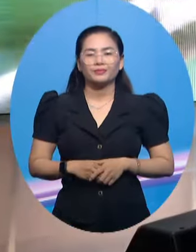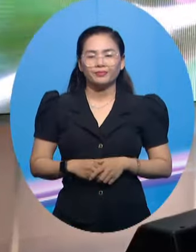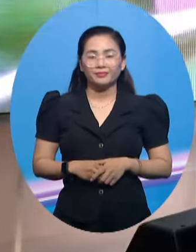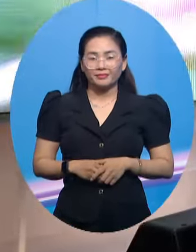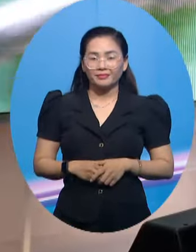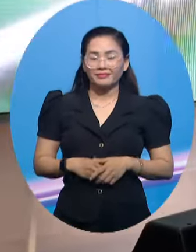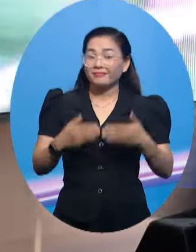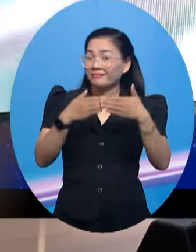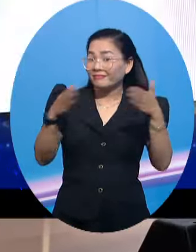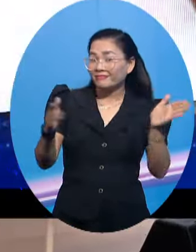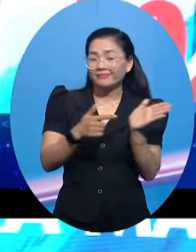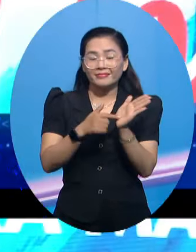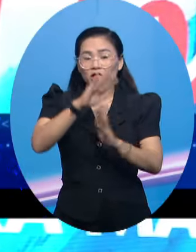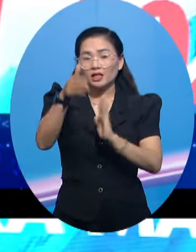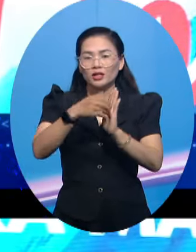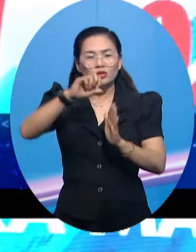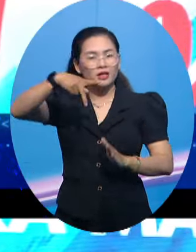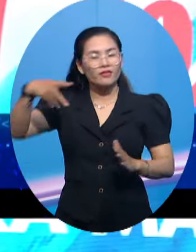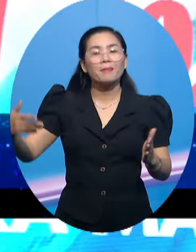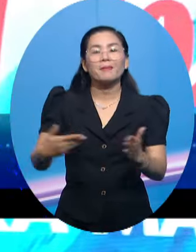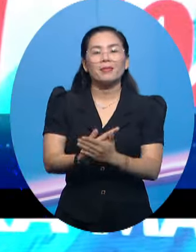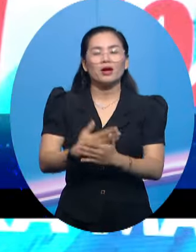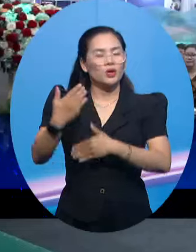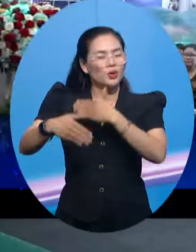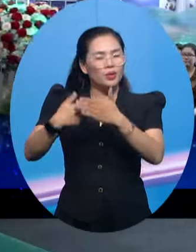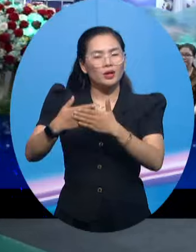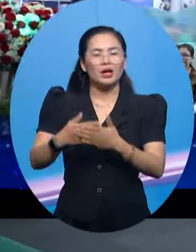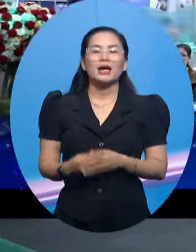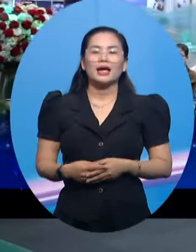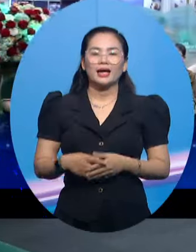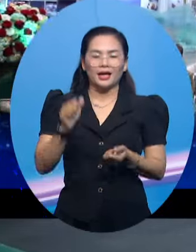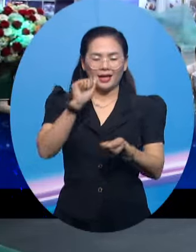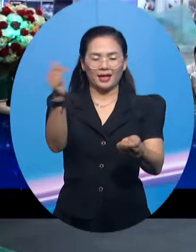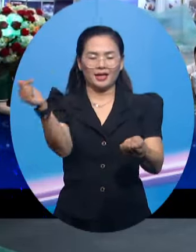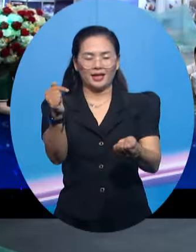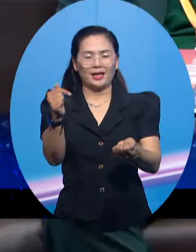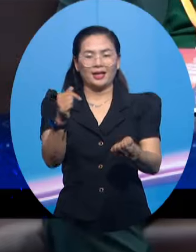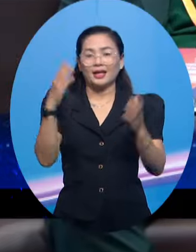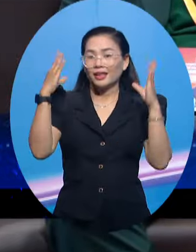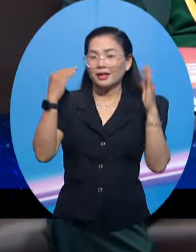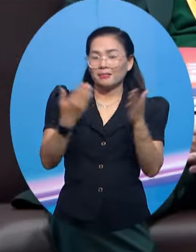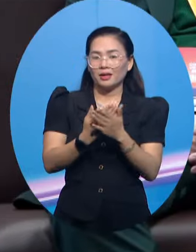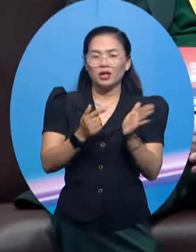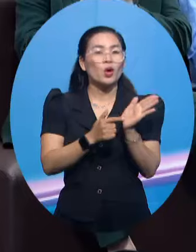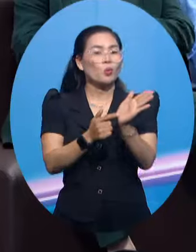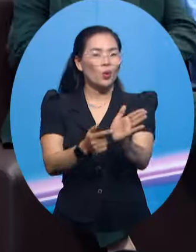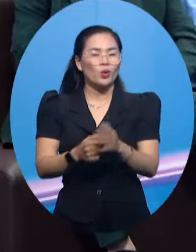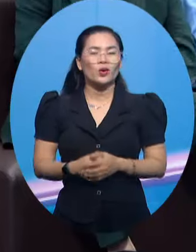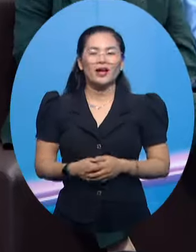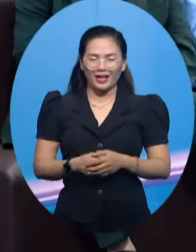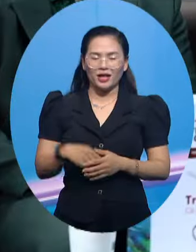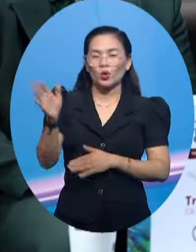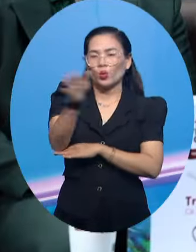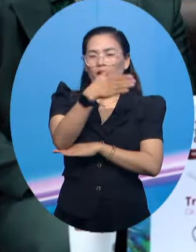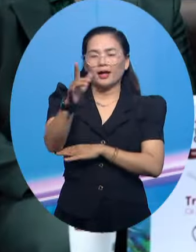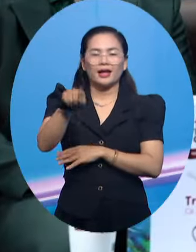Sự kiện ra mắt sản phẩm mới tiếp nối hành trình đổi mới sau khi bộ nhận dạng thương hiệu mới của Việt Nam Coffee đã được công bố vào dịp lễ Quốc Khánh